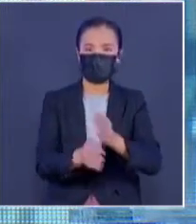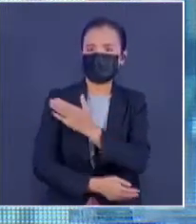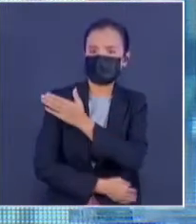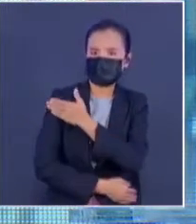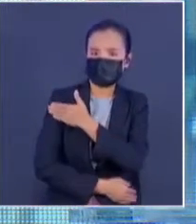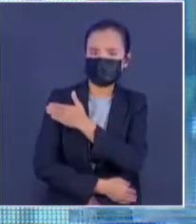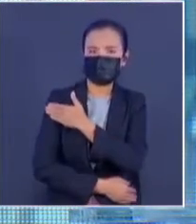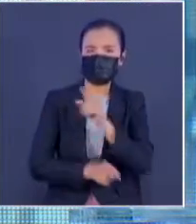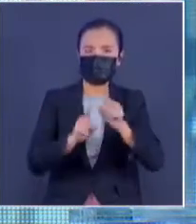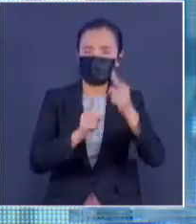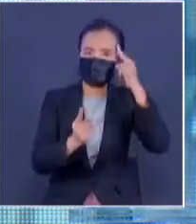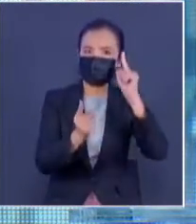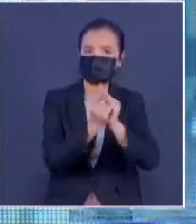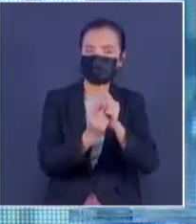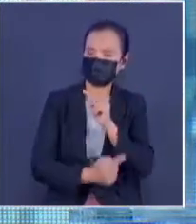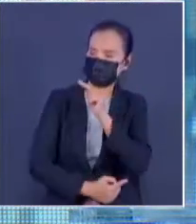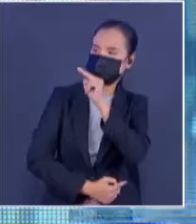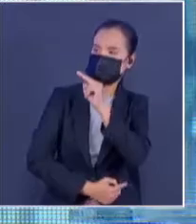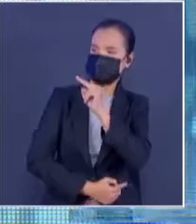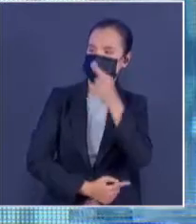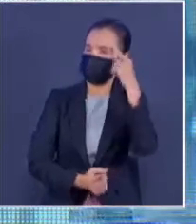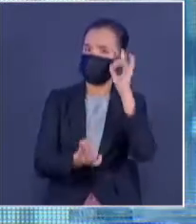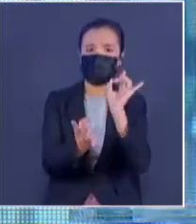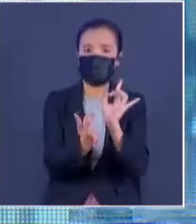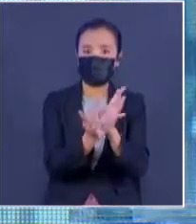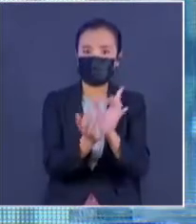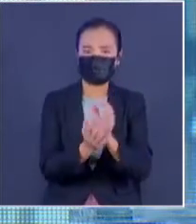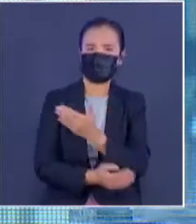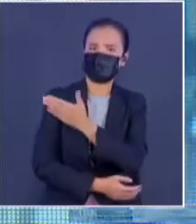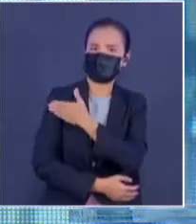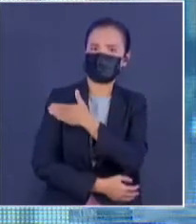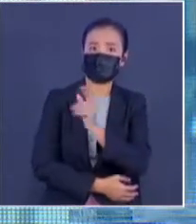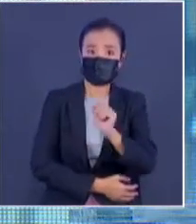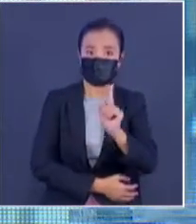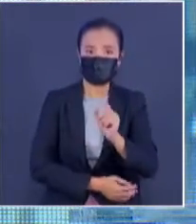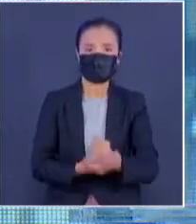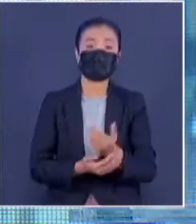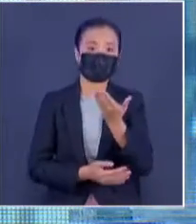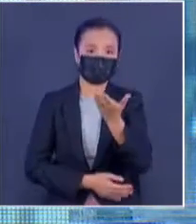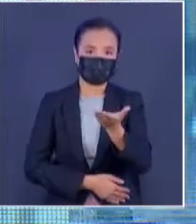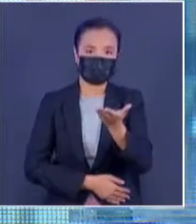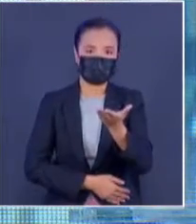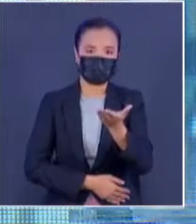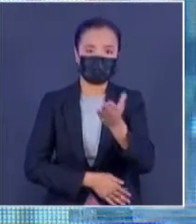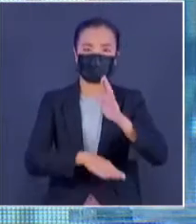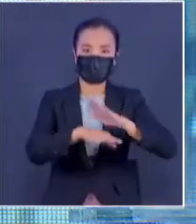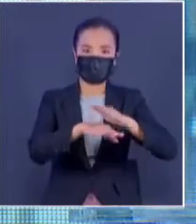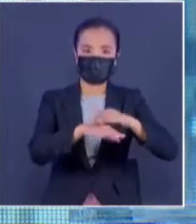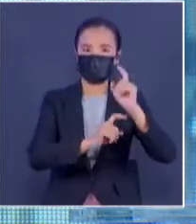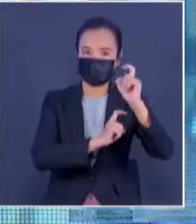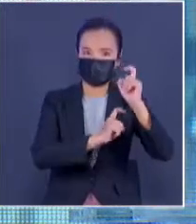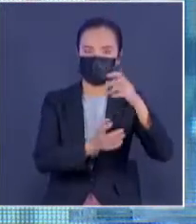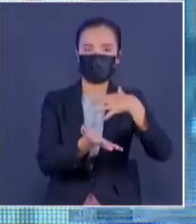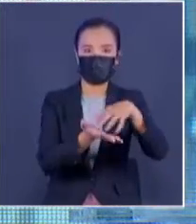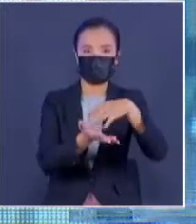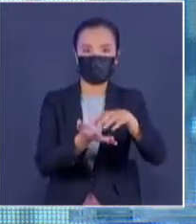จักกันหันไปดูเอ้าไม่รู้จักคนนี้แล้วมาทักได้อย่างไรและนี่คือเหตุการณ์เตือนภัยที่อยากจะมา